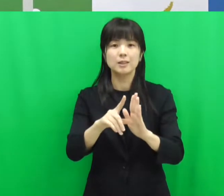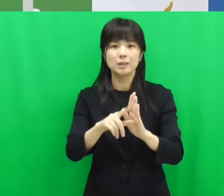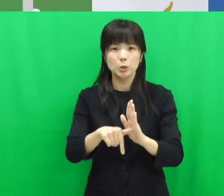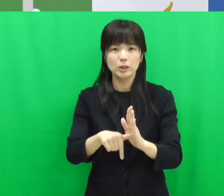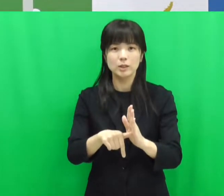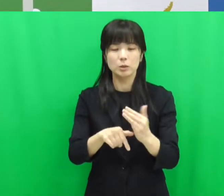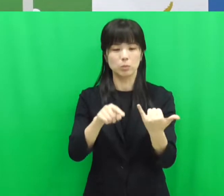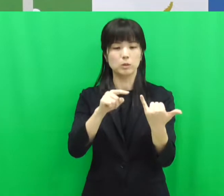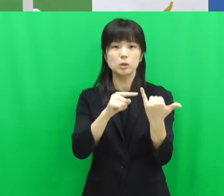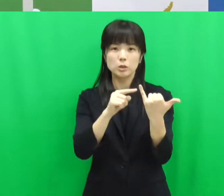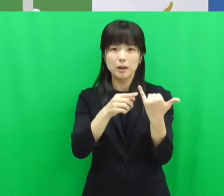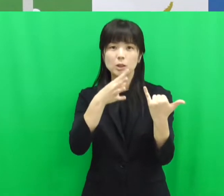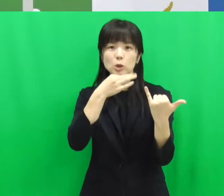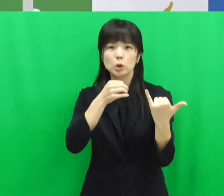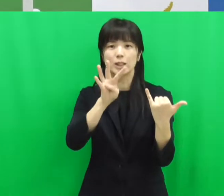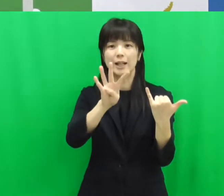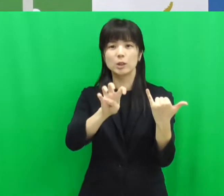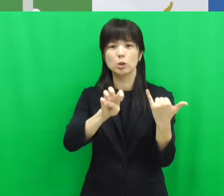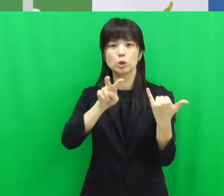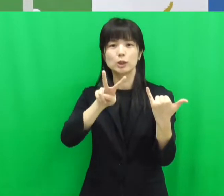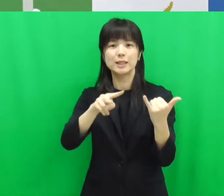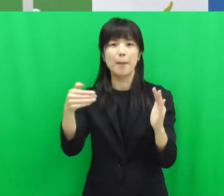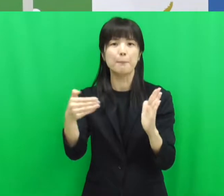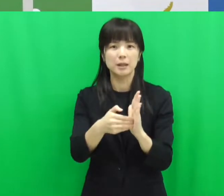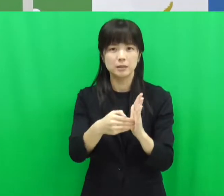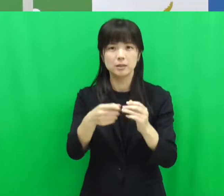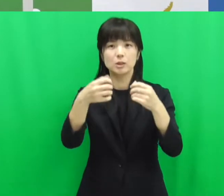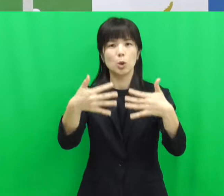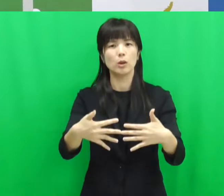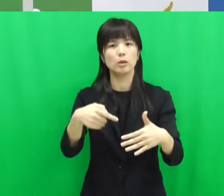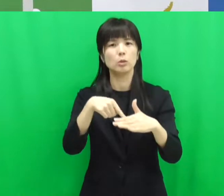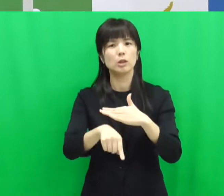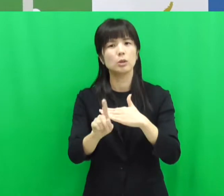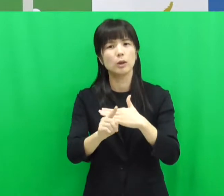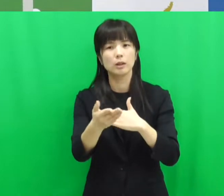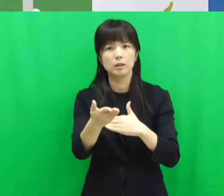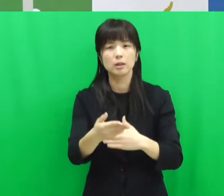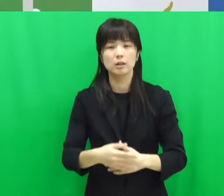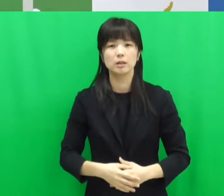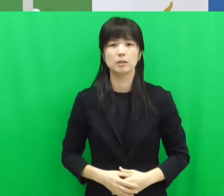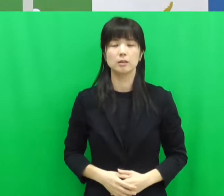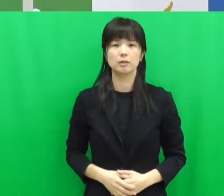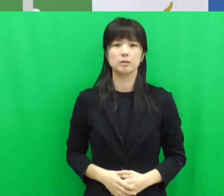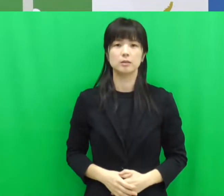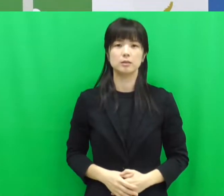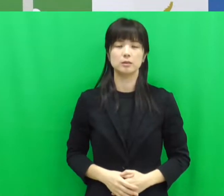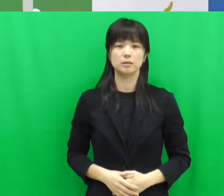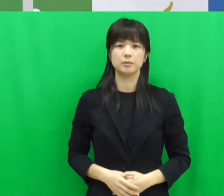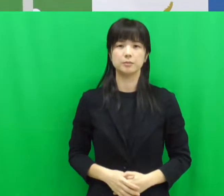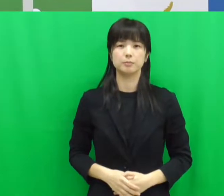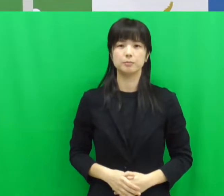はい、 この年齢に設定している理由を教えてください。 はい、